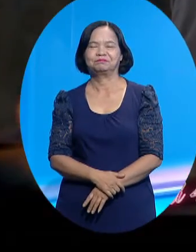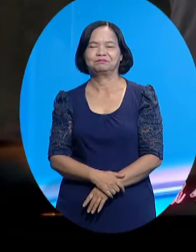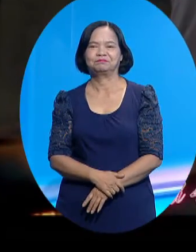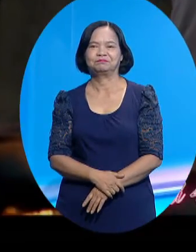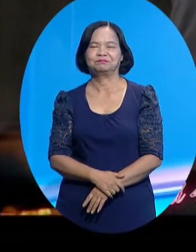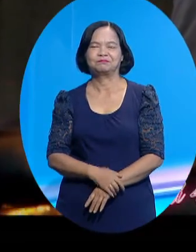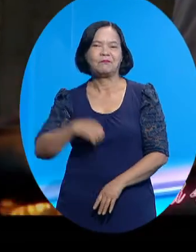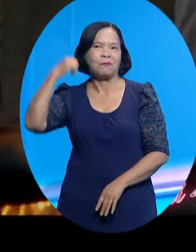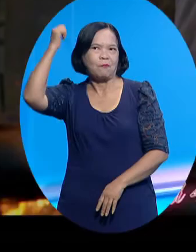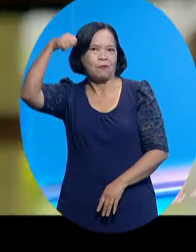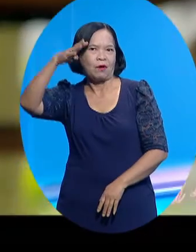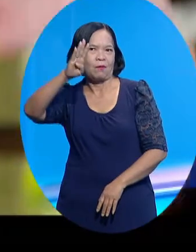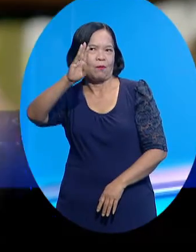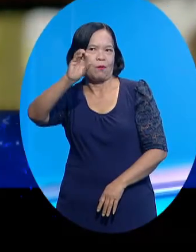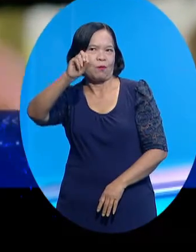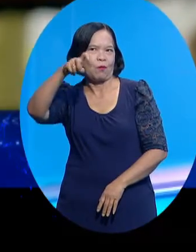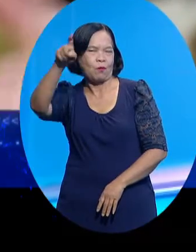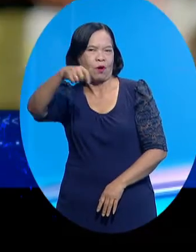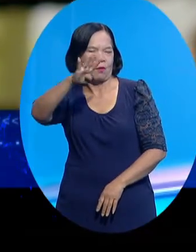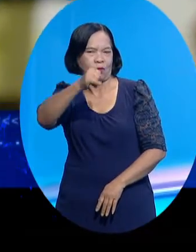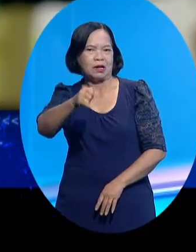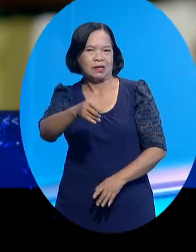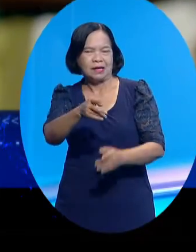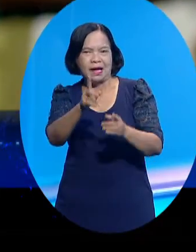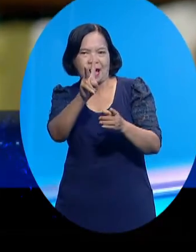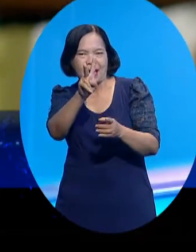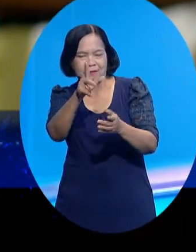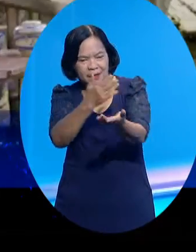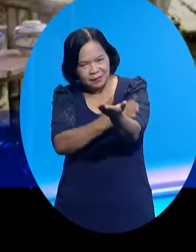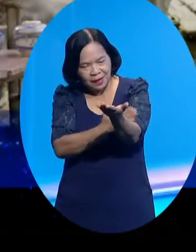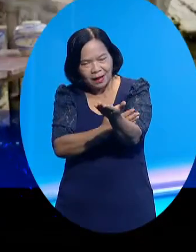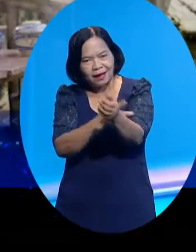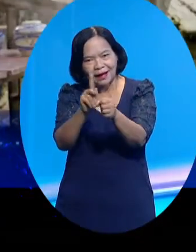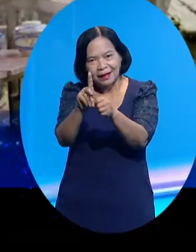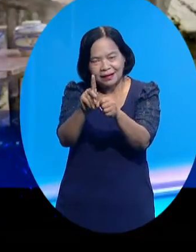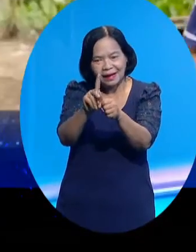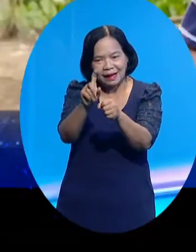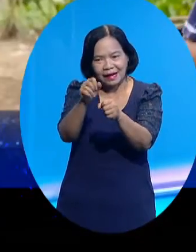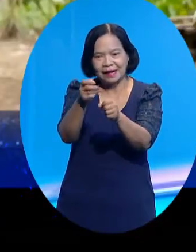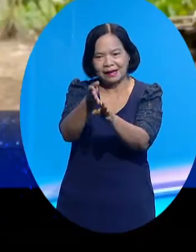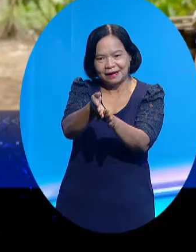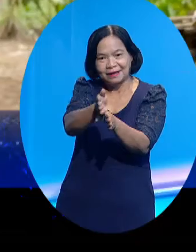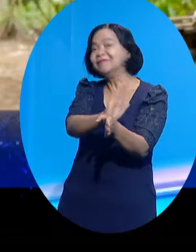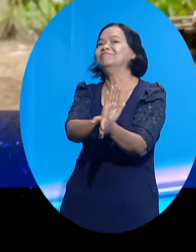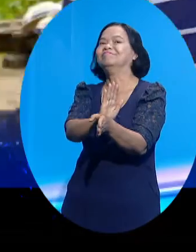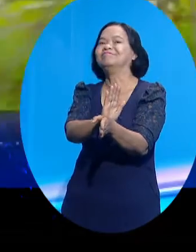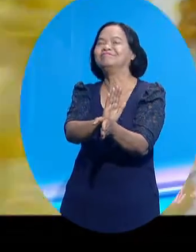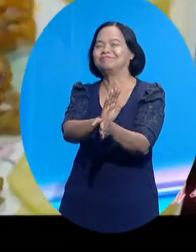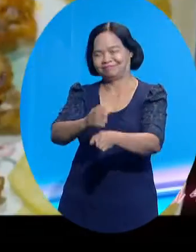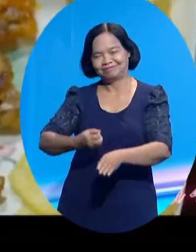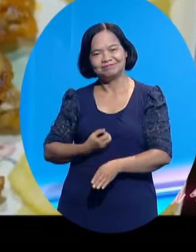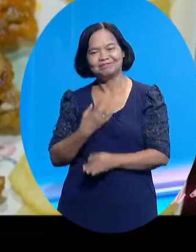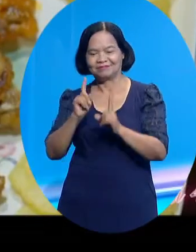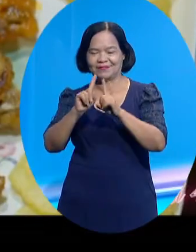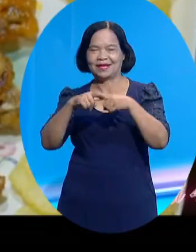20023 phim bóng thời 4.0 dài 27 tập kịch bản Nguyễn Thị Anh Đào đạo diễn Nguyễn Quang Minh Thái hiện cuộc sống